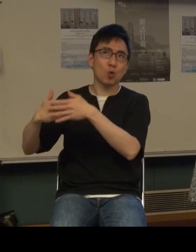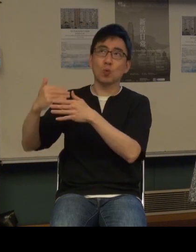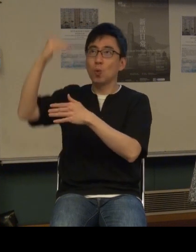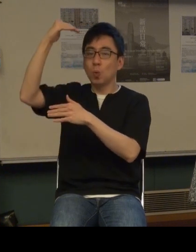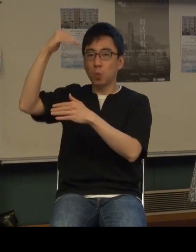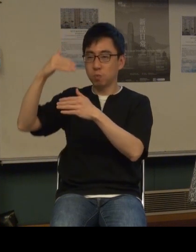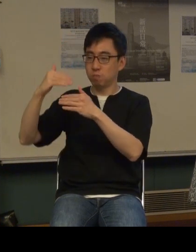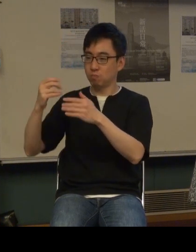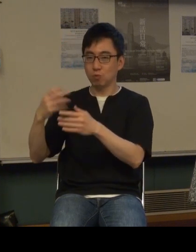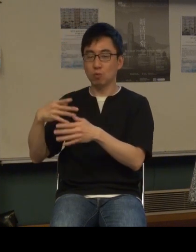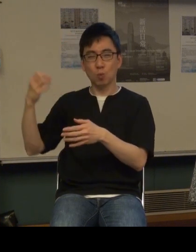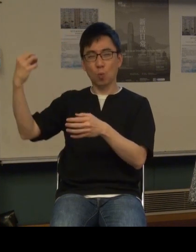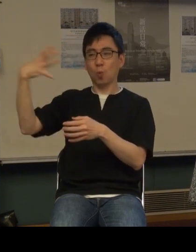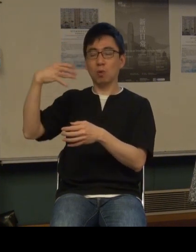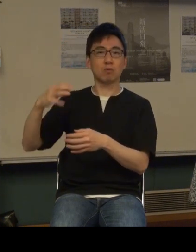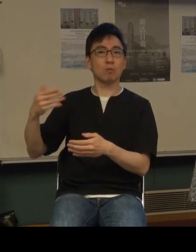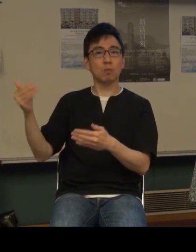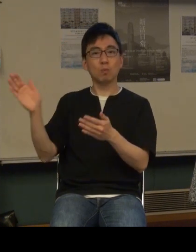爽。